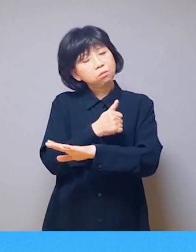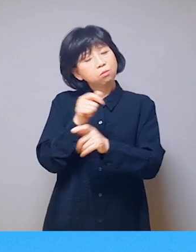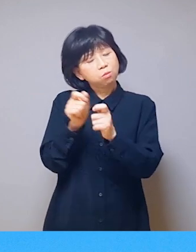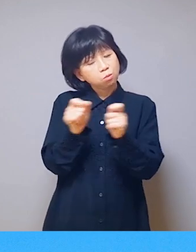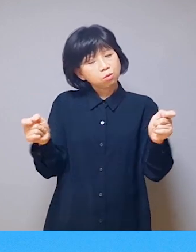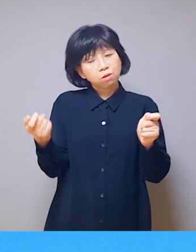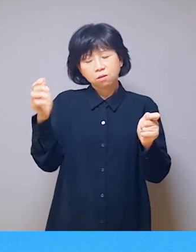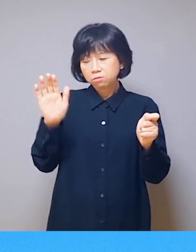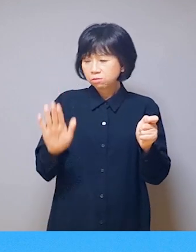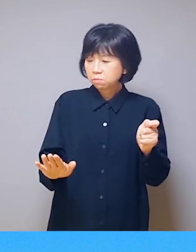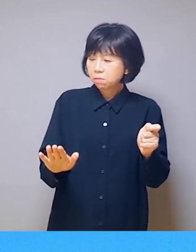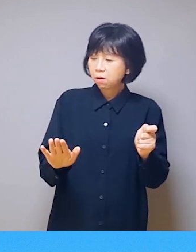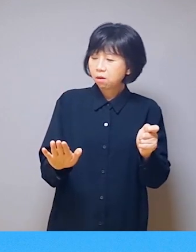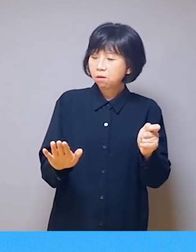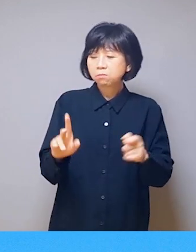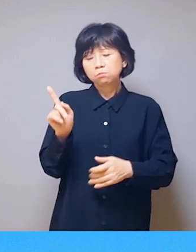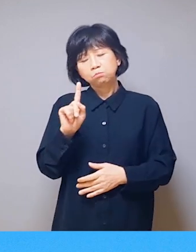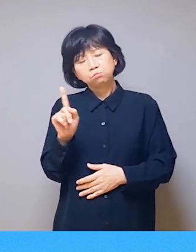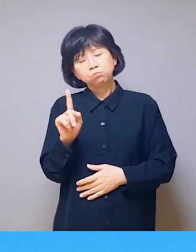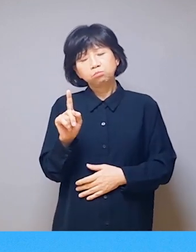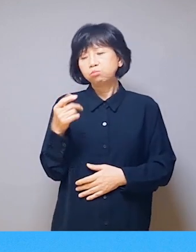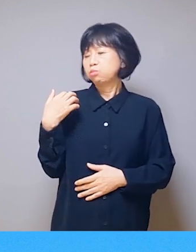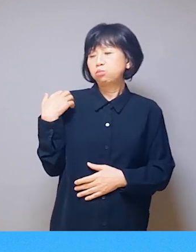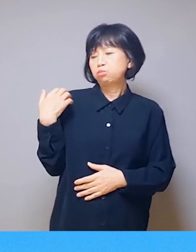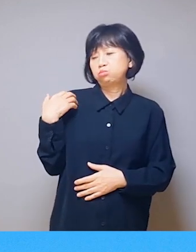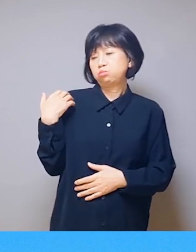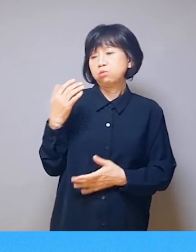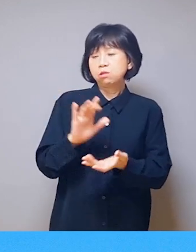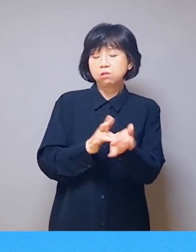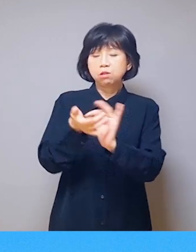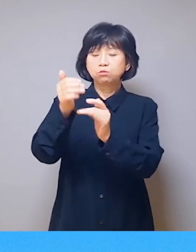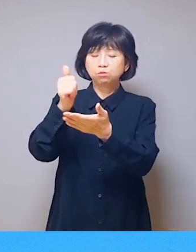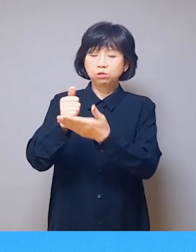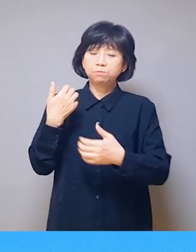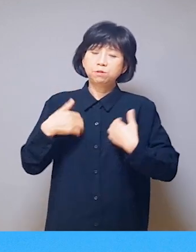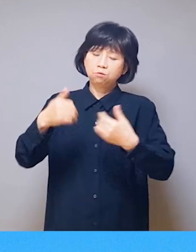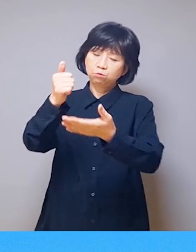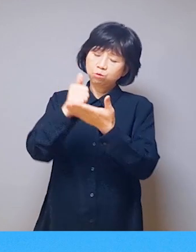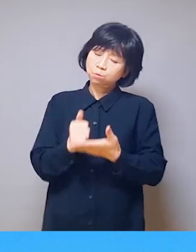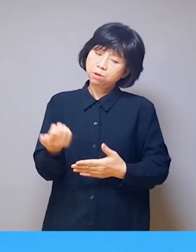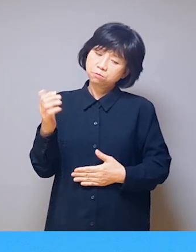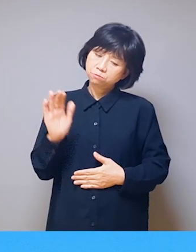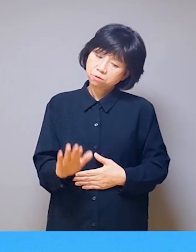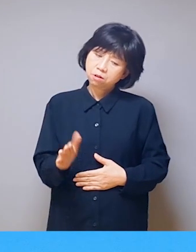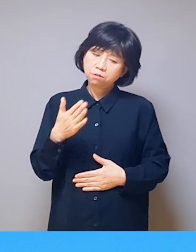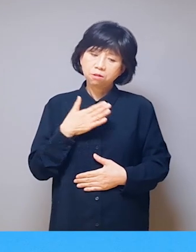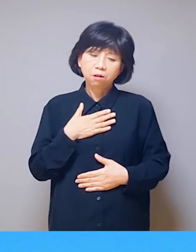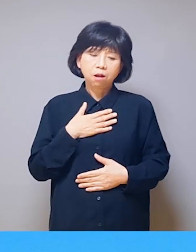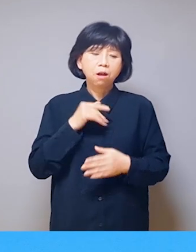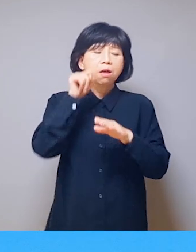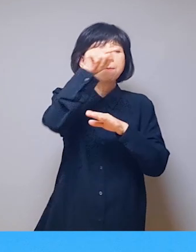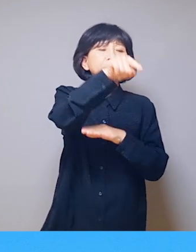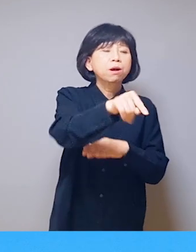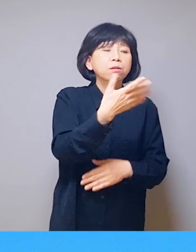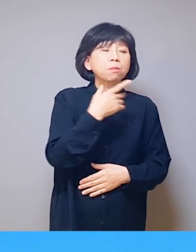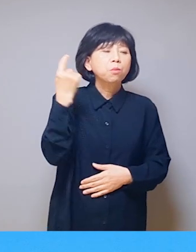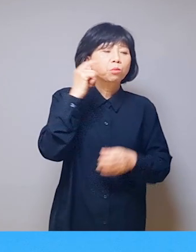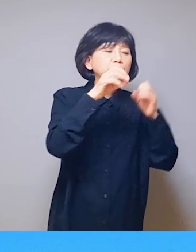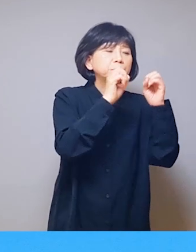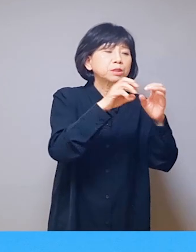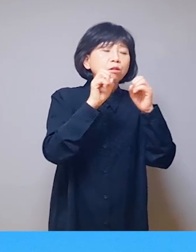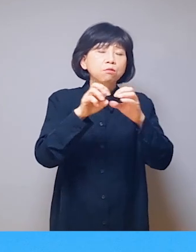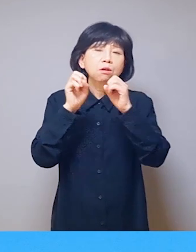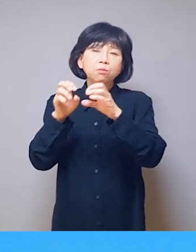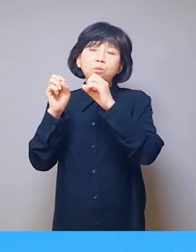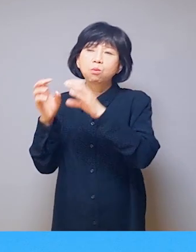교회를 다니지만, 또 예수님을 믿지만, 내 안에 예수 그리스도를 영접했지만, 나가서 예수 믿으세요라고 복음을 전하지만, 또